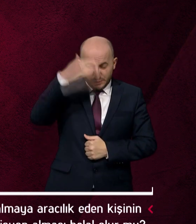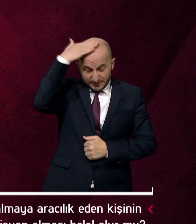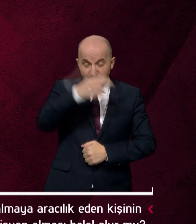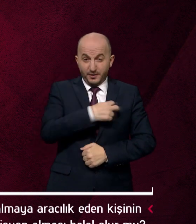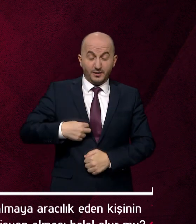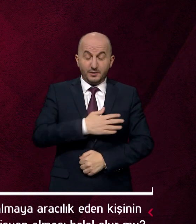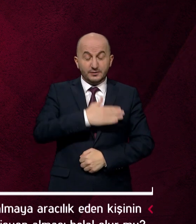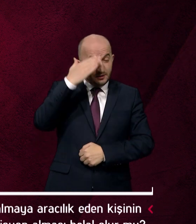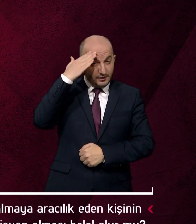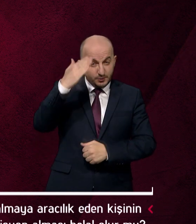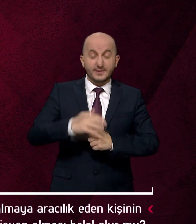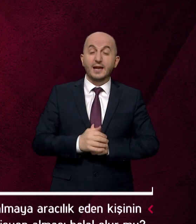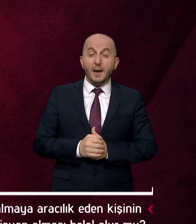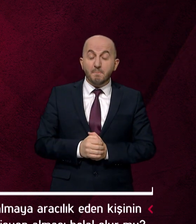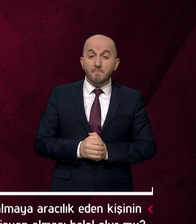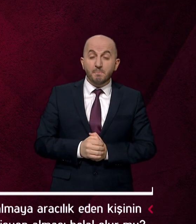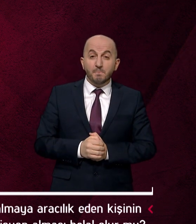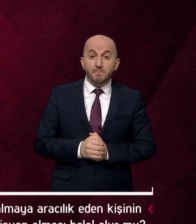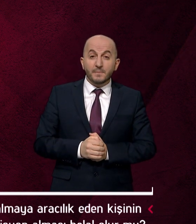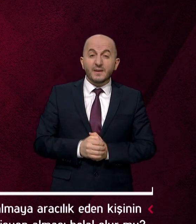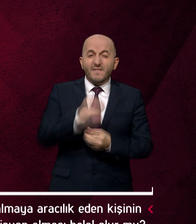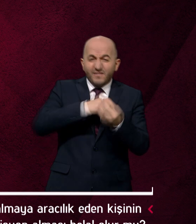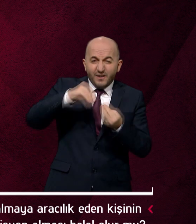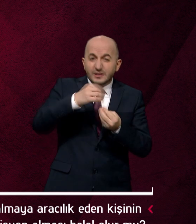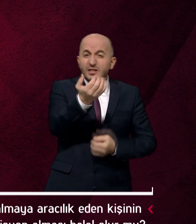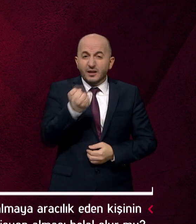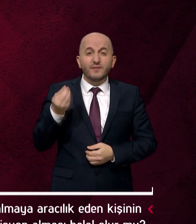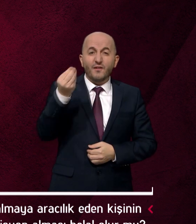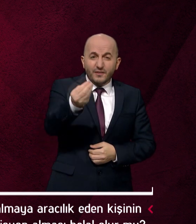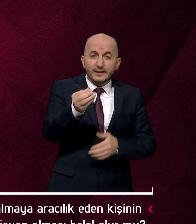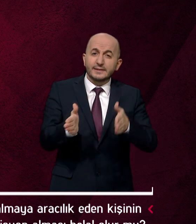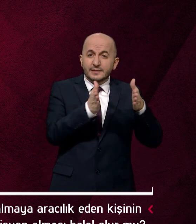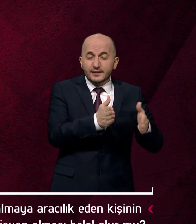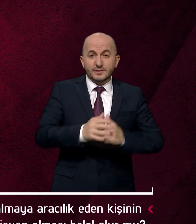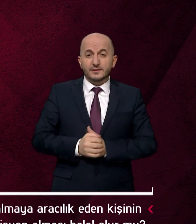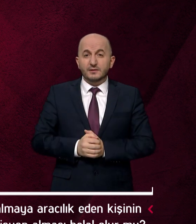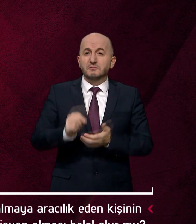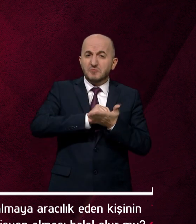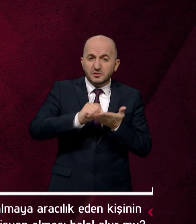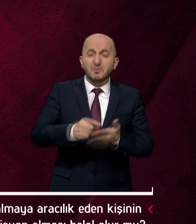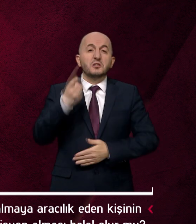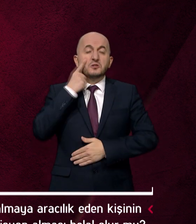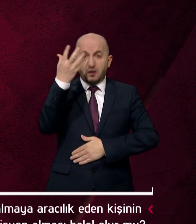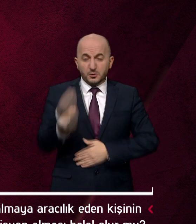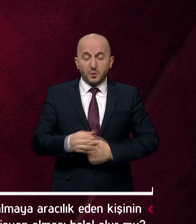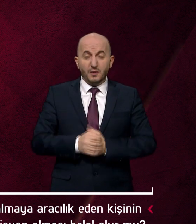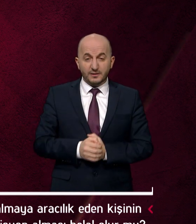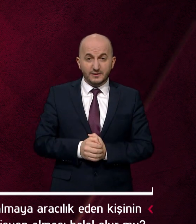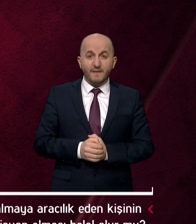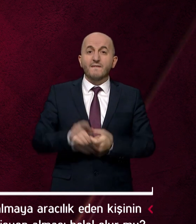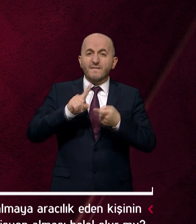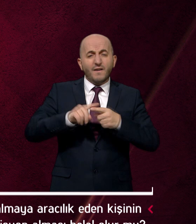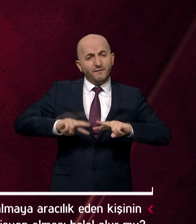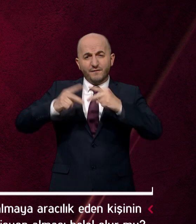Hazreti Peygamber sallallahu aleyhi ve sellem faiz alan ve verenin yanı sıra yazmak, şahit olmak